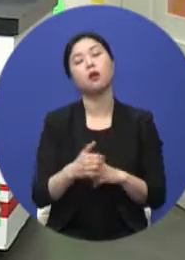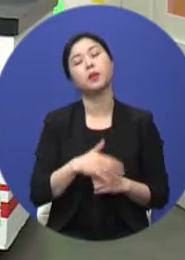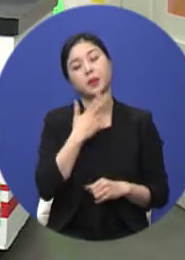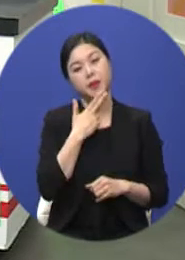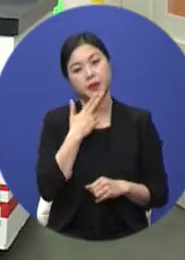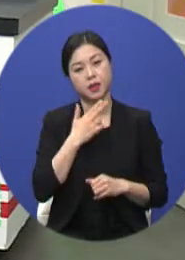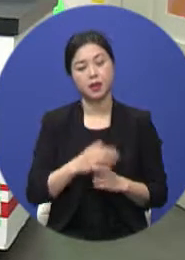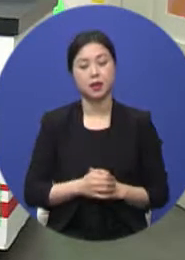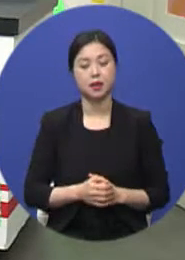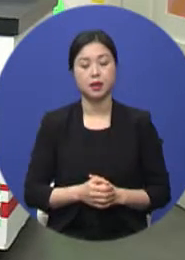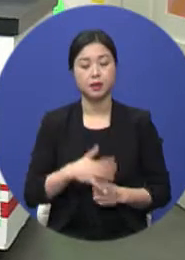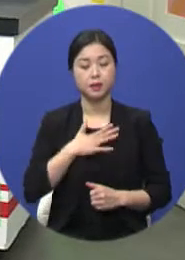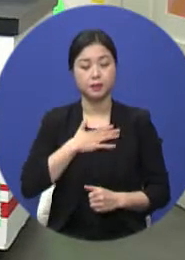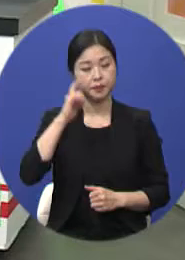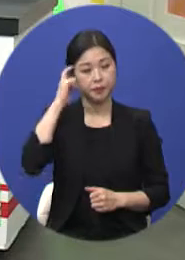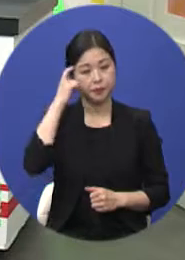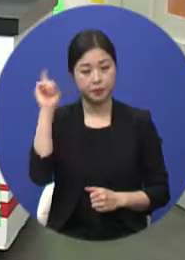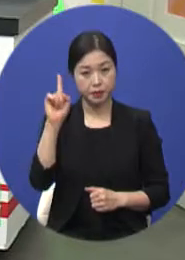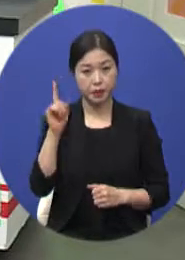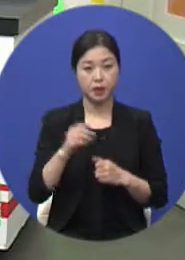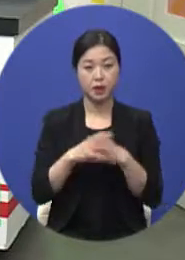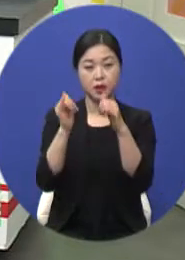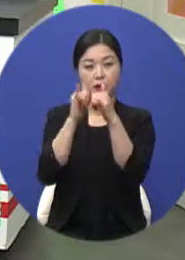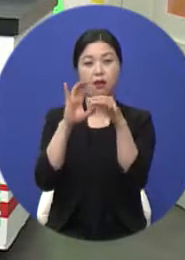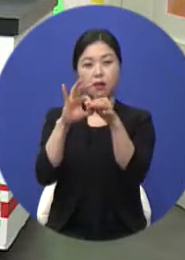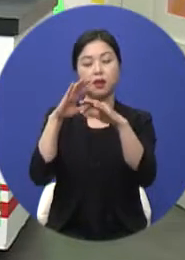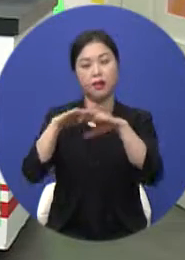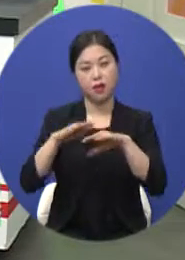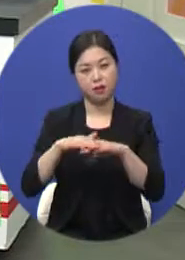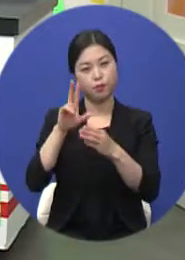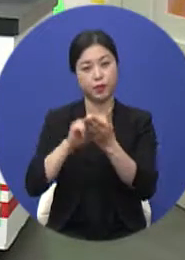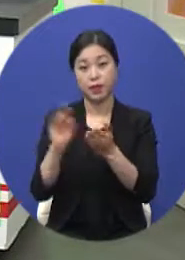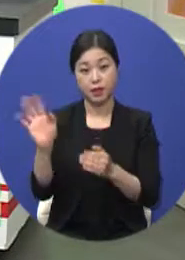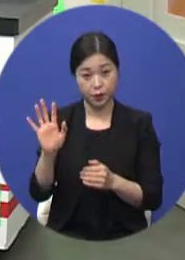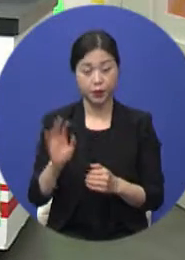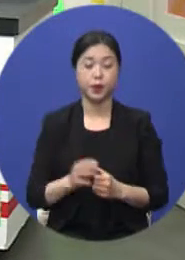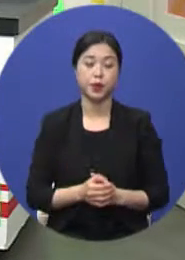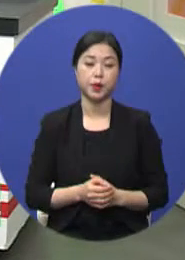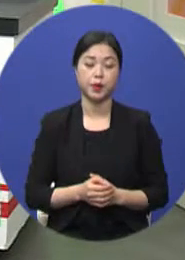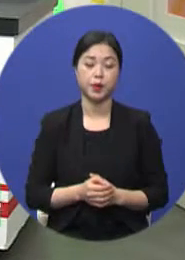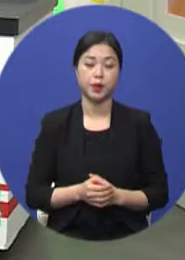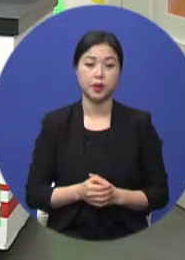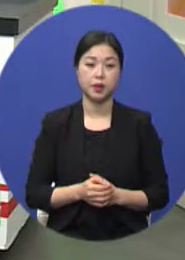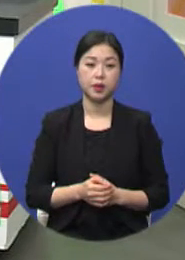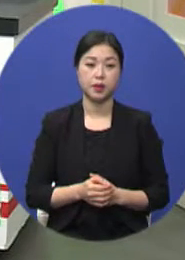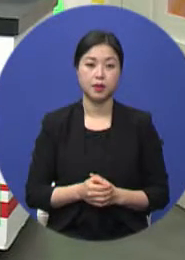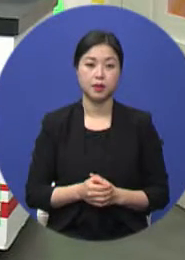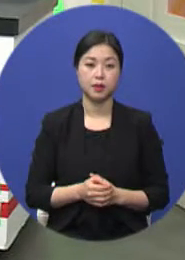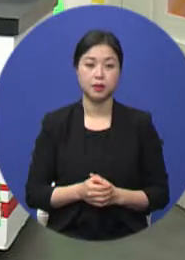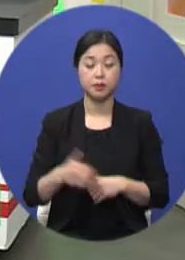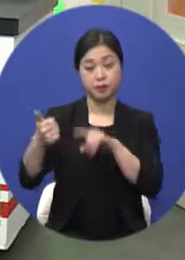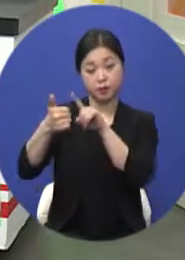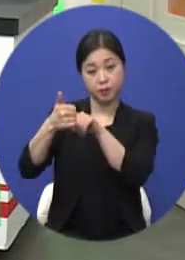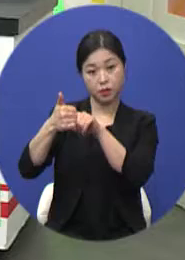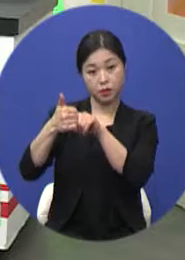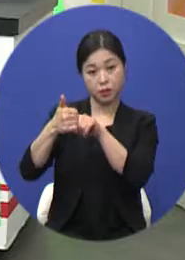그래서 제가 보기에는 이건 인간관계로 풀어갈 문제가 아니고 그분도 네.